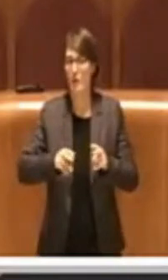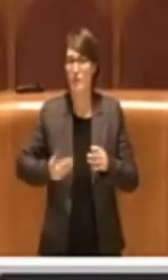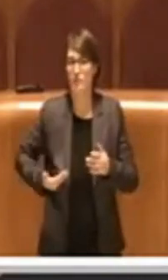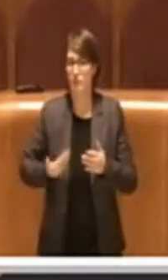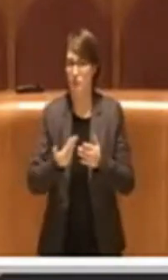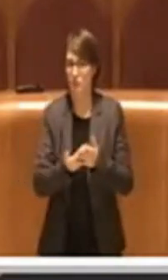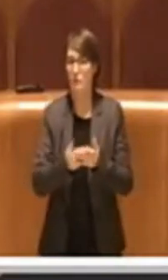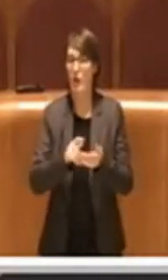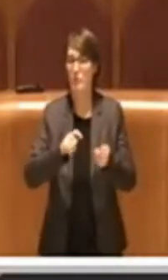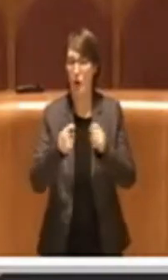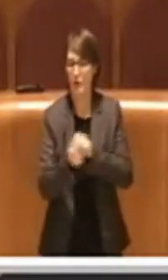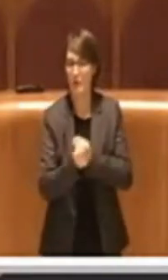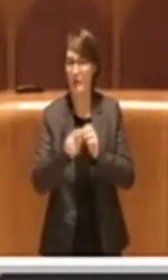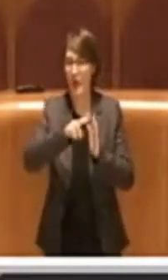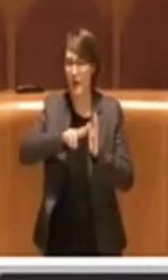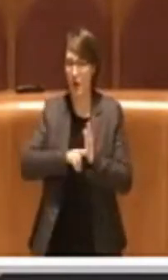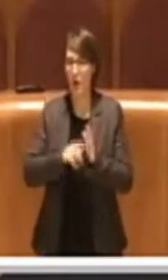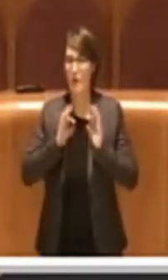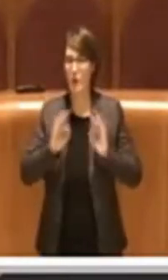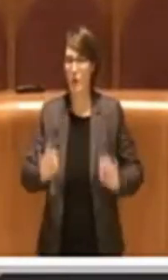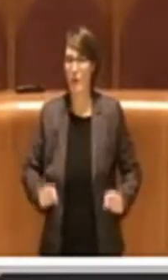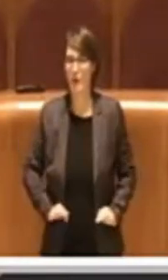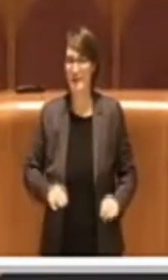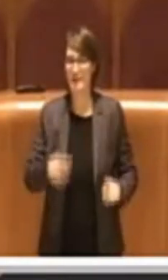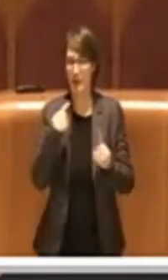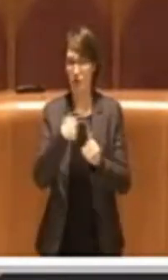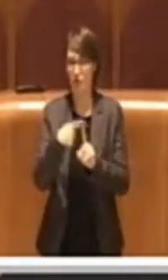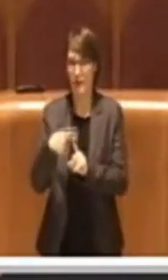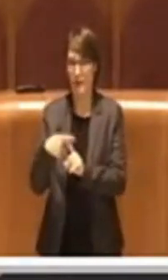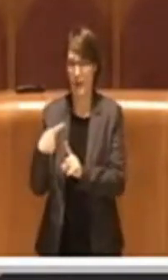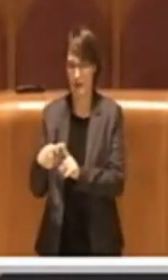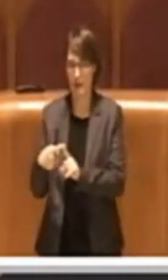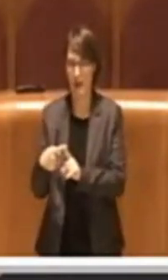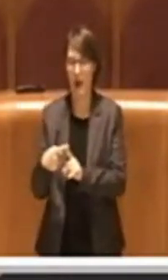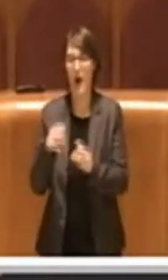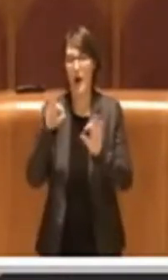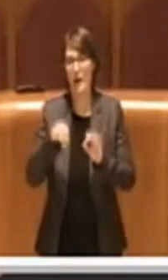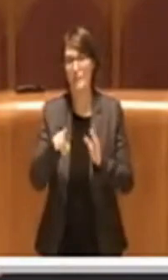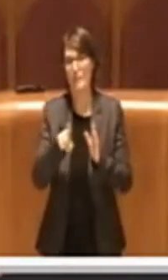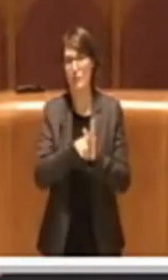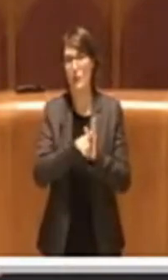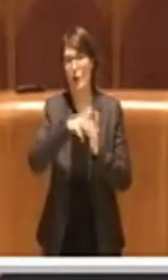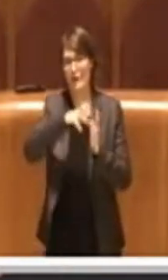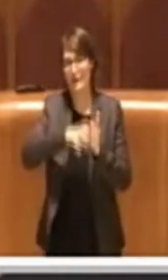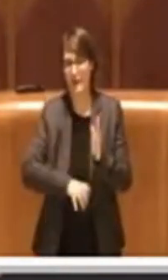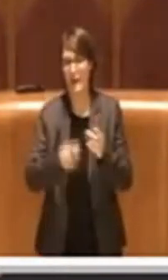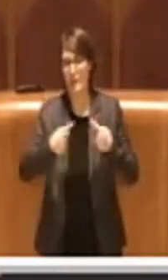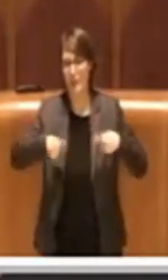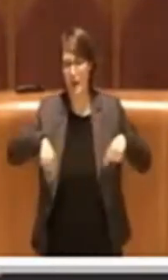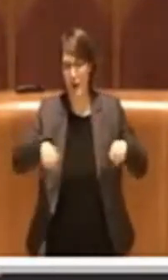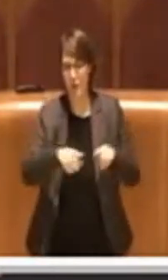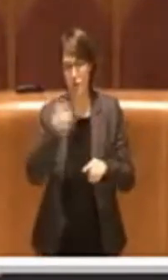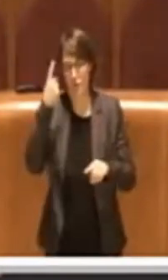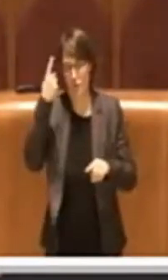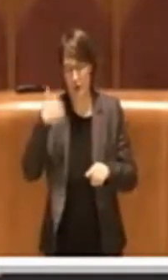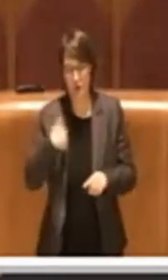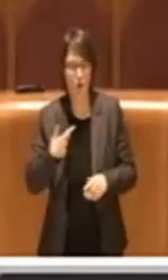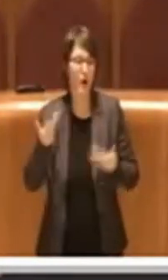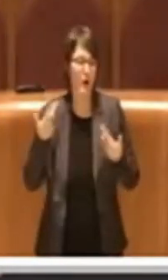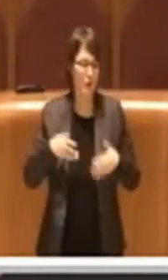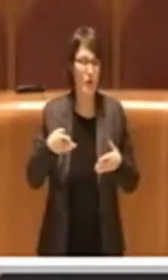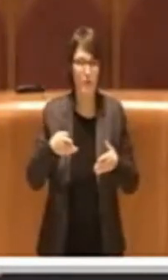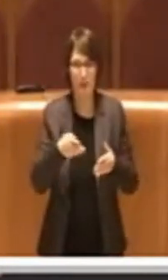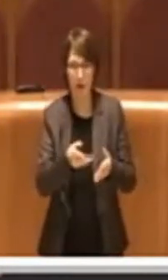modifica del regolamento di polizia cimiteriale con una delibera di giunta che so che sta facendo il suo percorso presso i